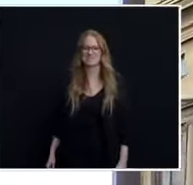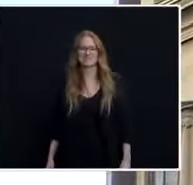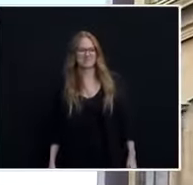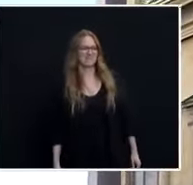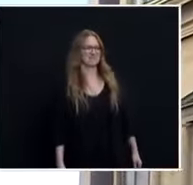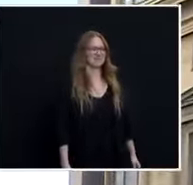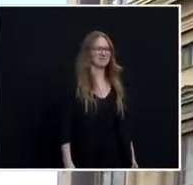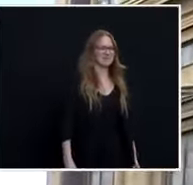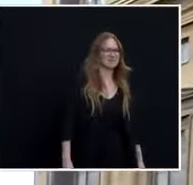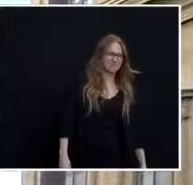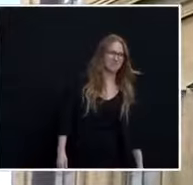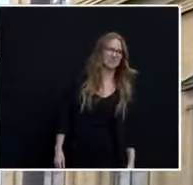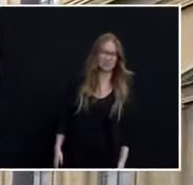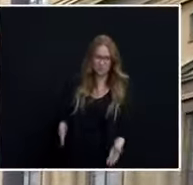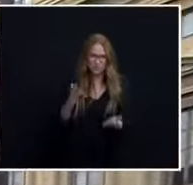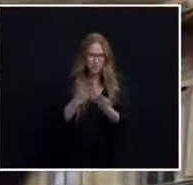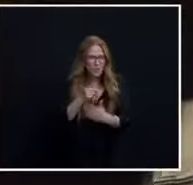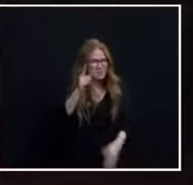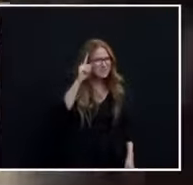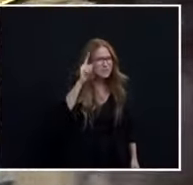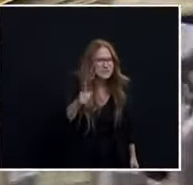Hast das schon gehabt?